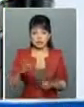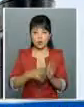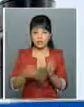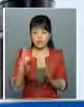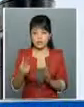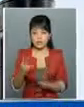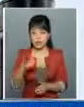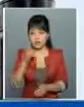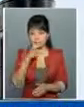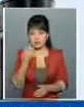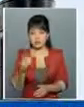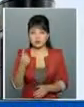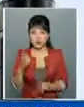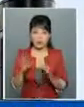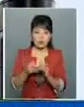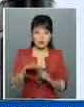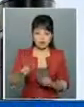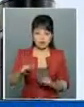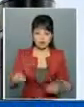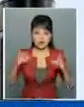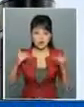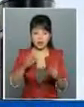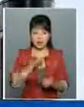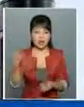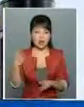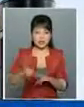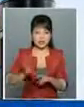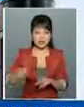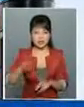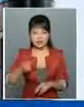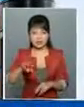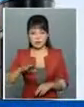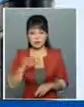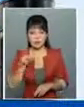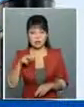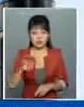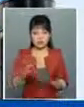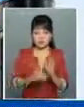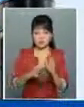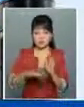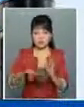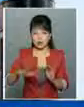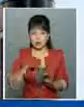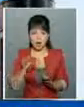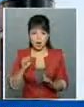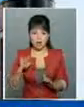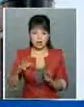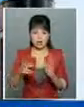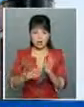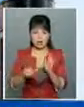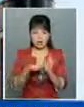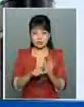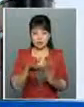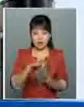АИ-92 жанармайының бағасы 110 теңгеге көтерілген. Ал бұған дейін дизель отынының 1 литрі 90 теңге, АИ-80 маркасының литрі